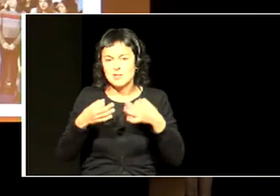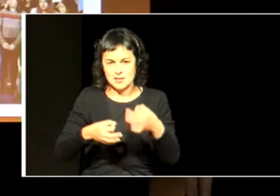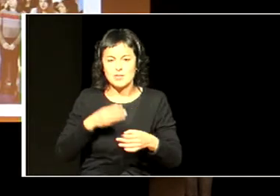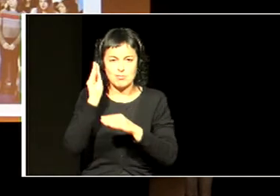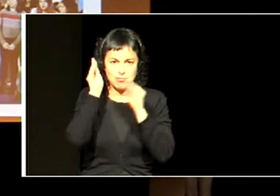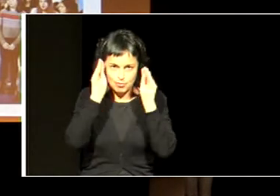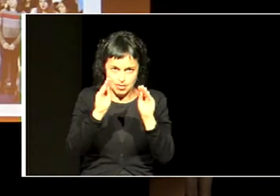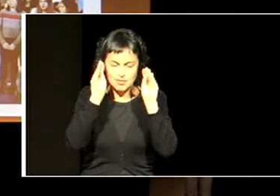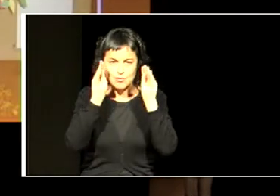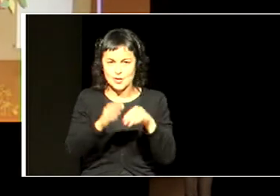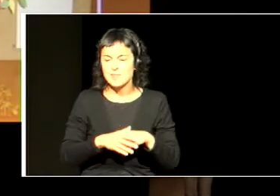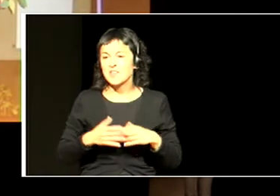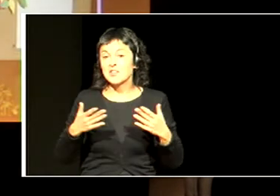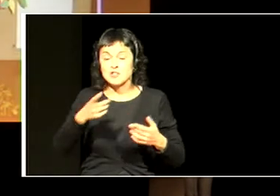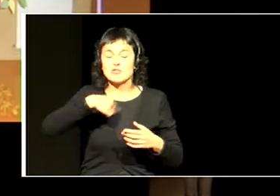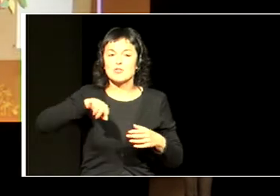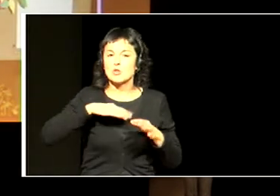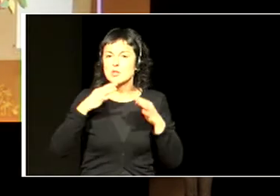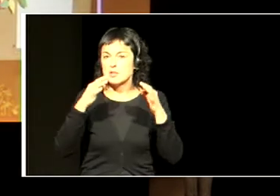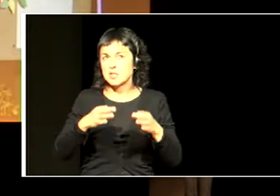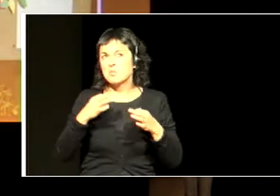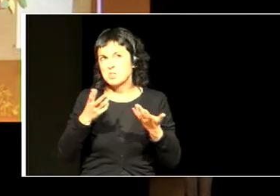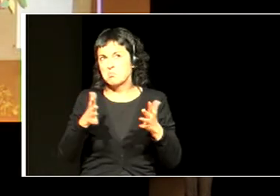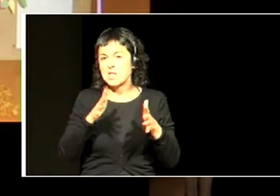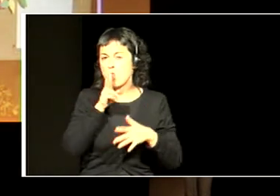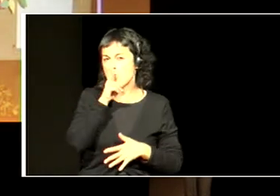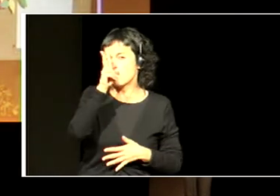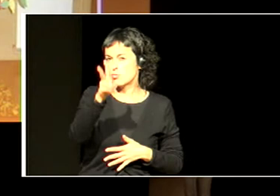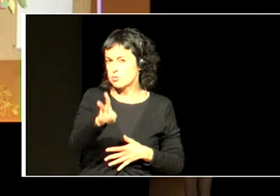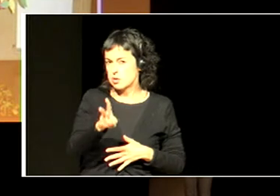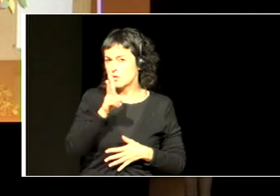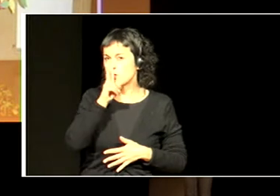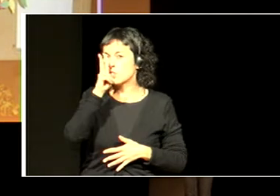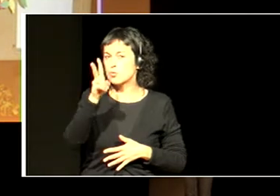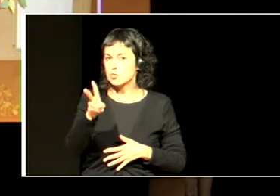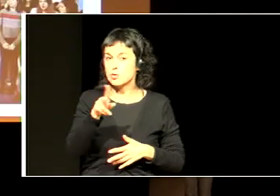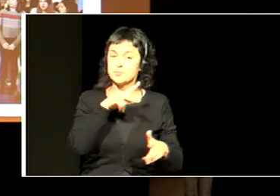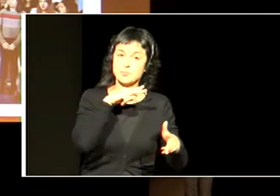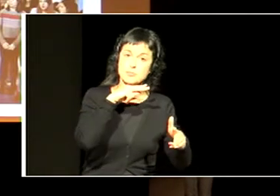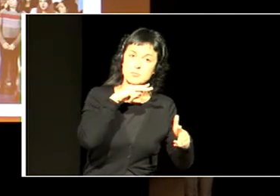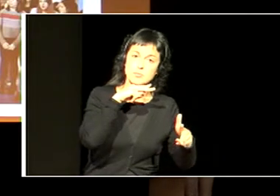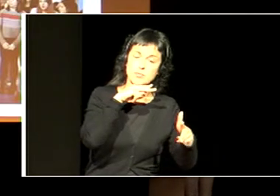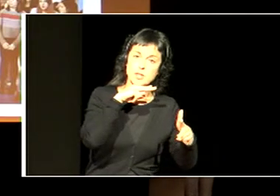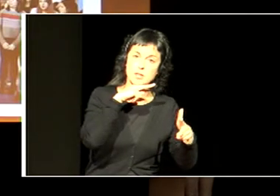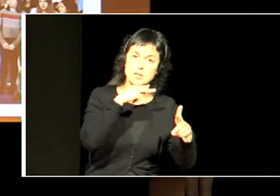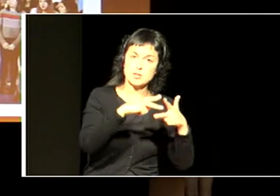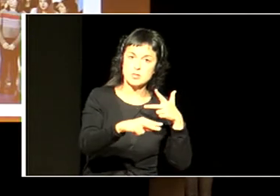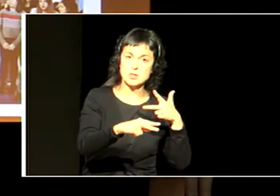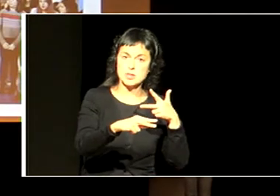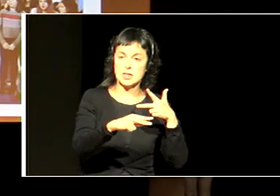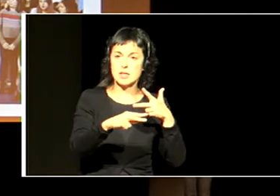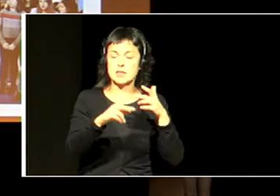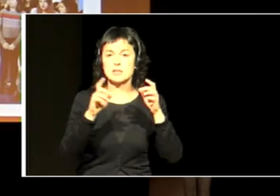dugu, etengabe, bi urtean behin, bai euskaraz, eta bai